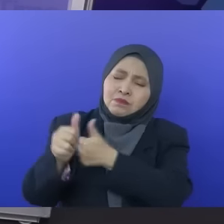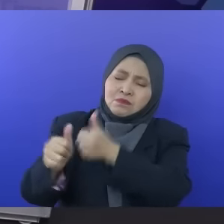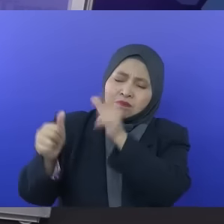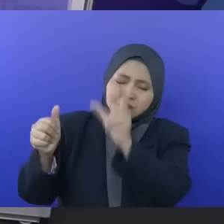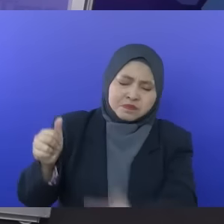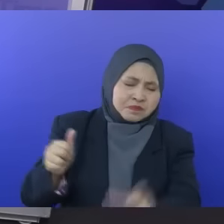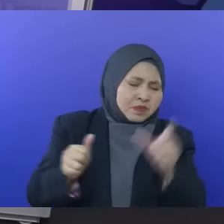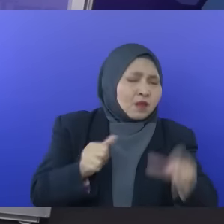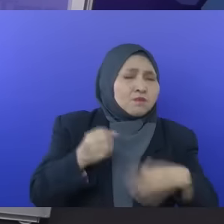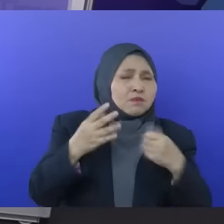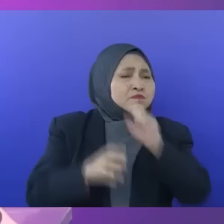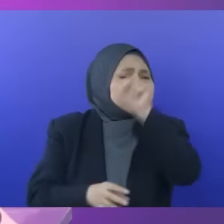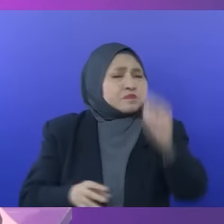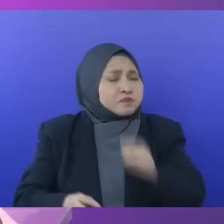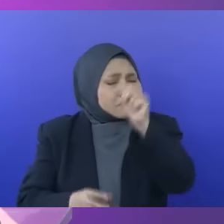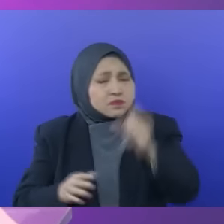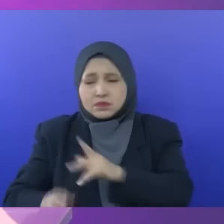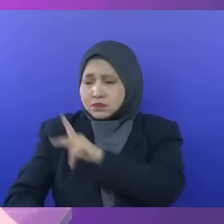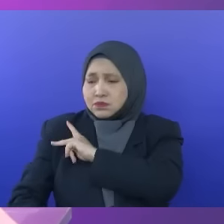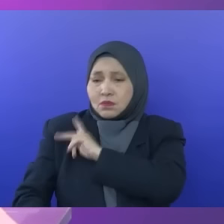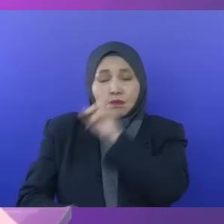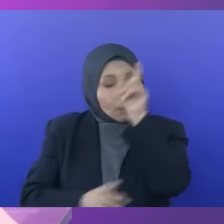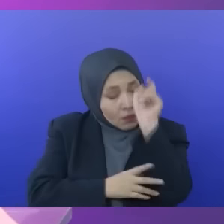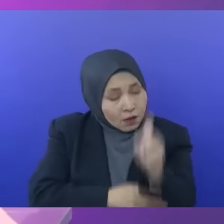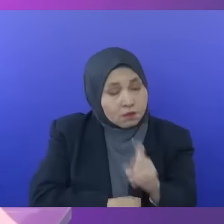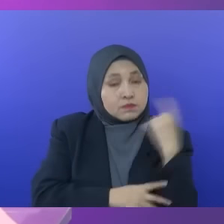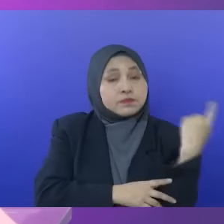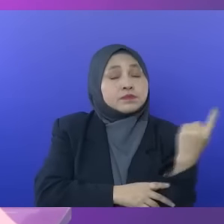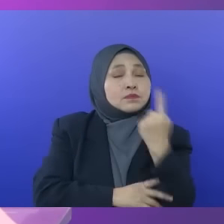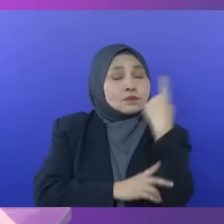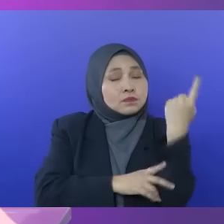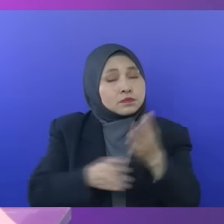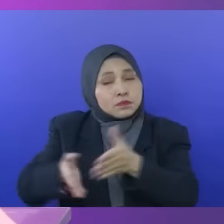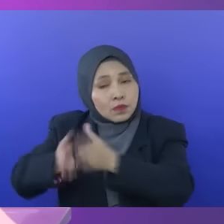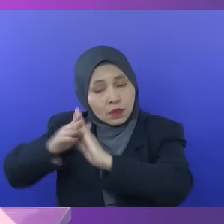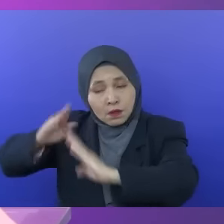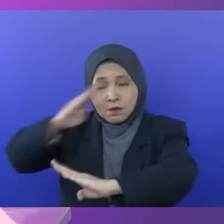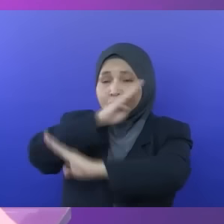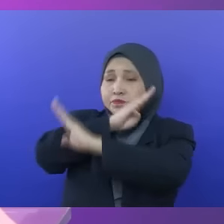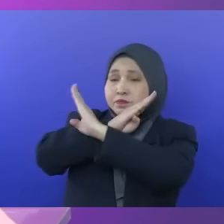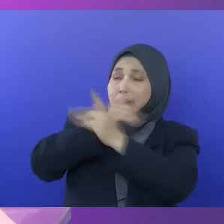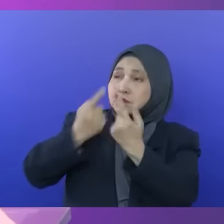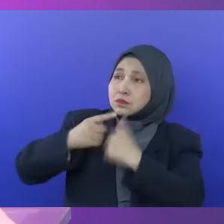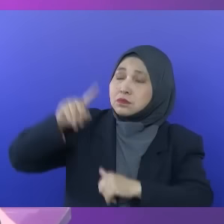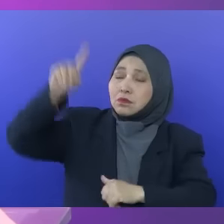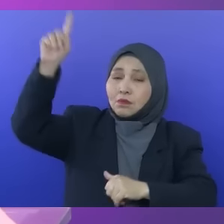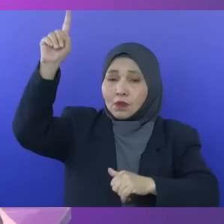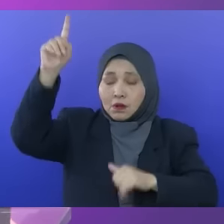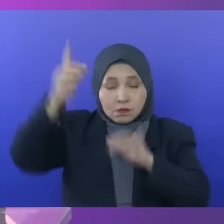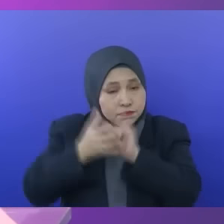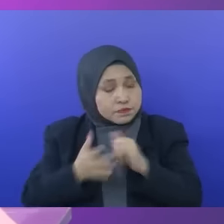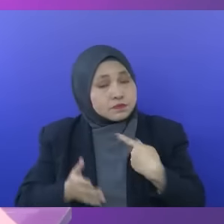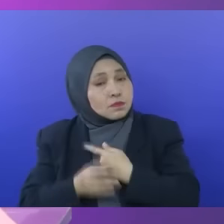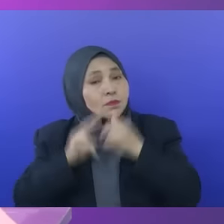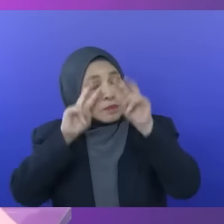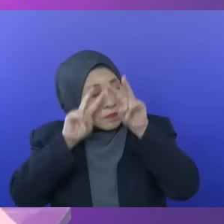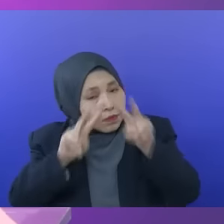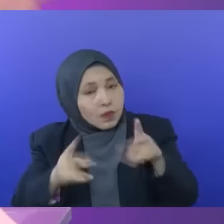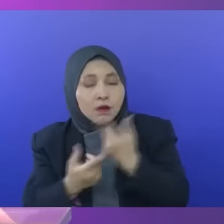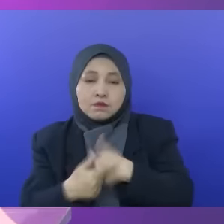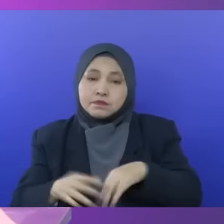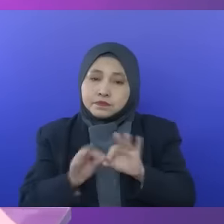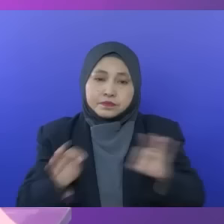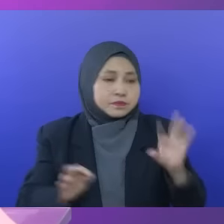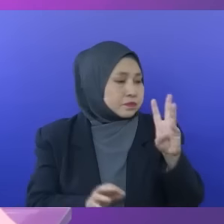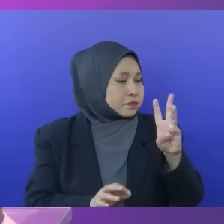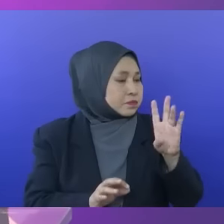banyak soal lain tapi ketua misteri Meminta perlindungan daripada Allah subhanahu wa ta'ala itu yang kita akan lihat pada ayat